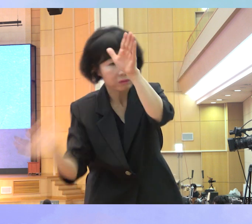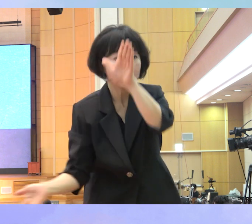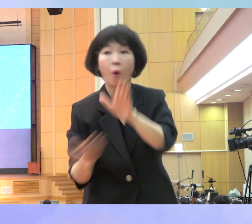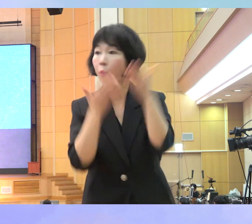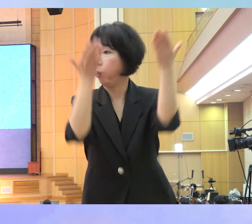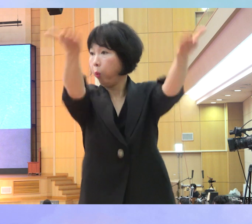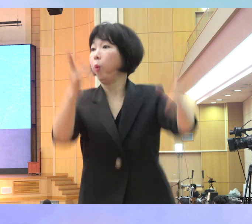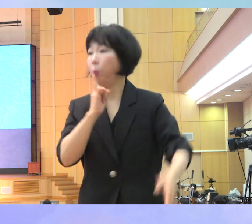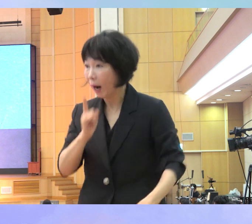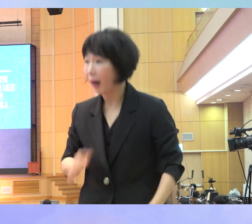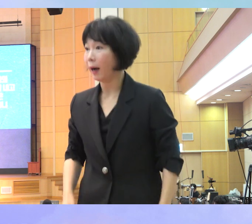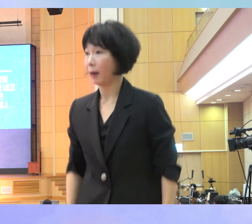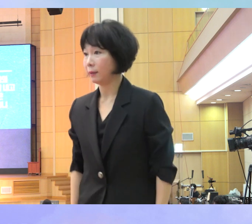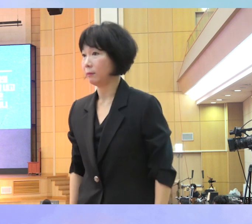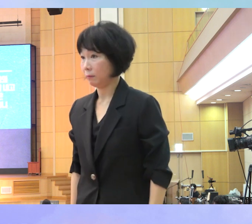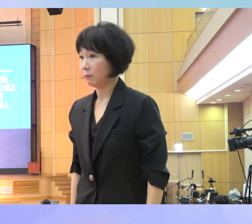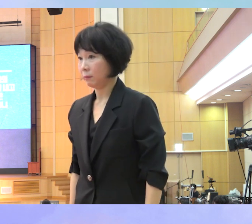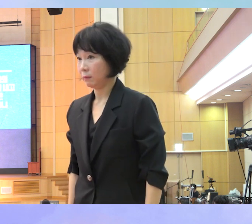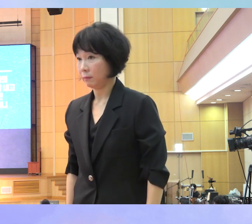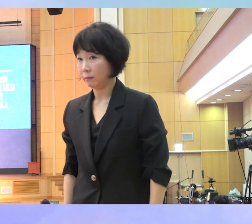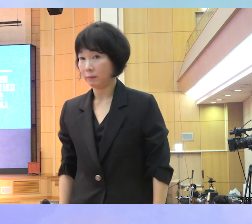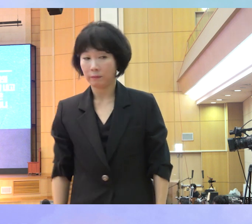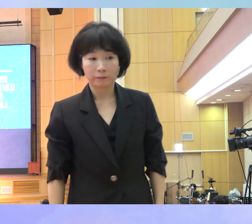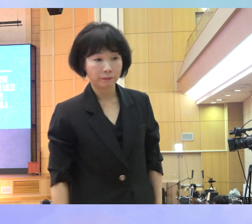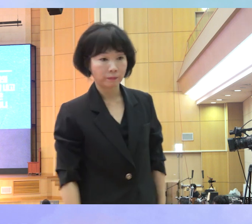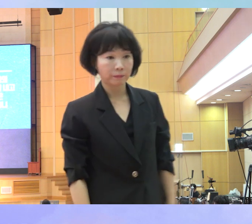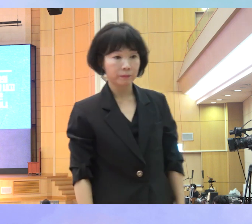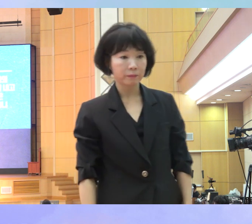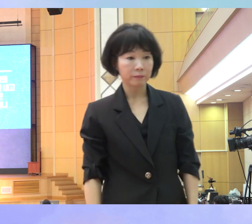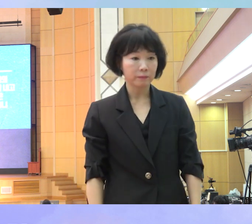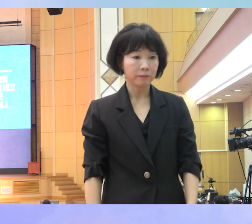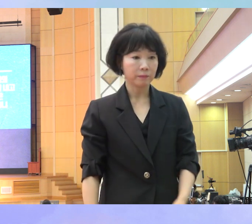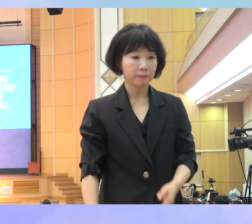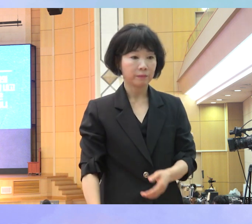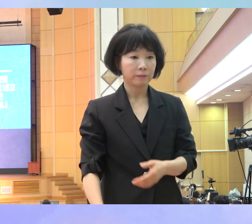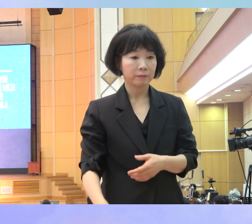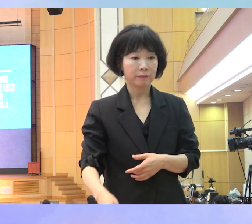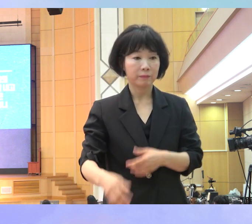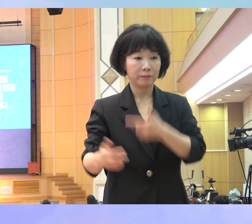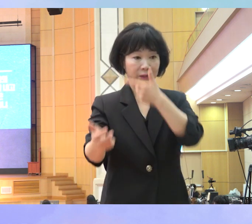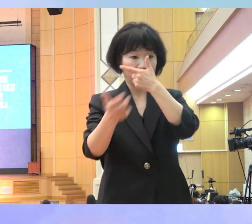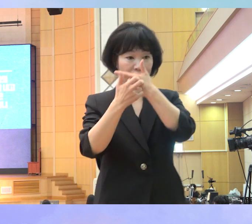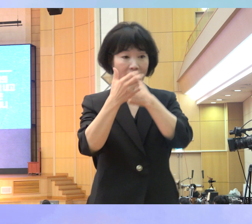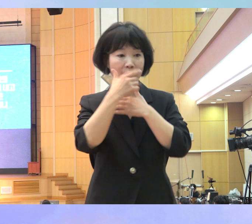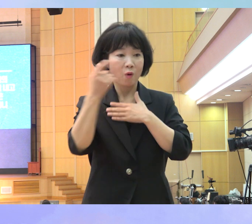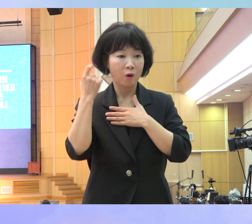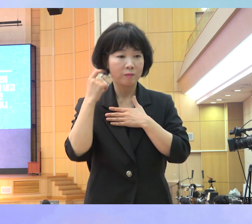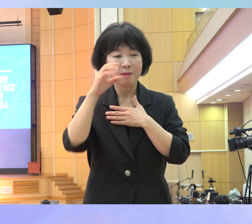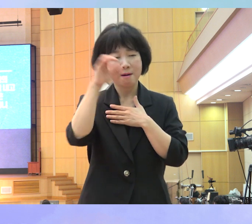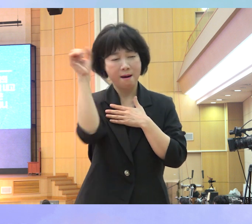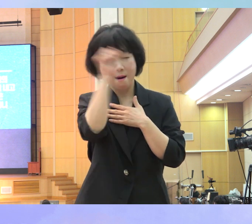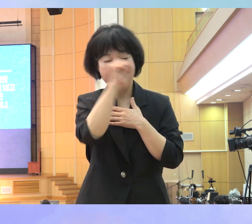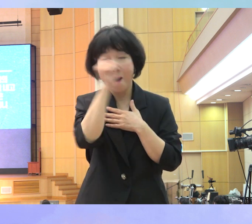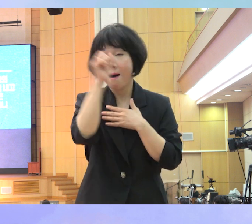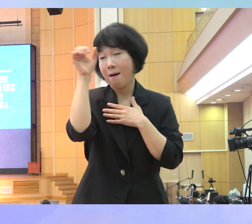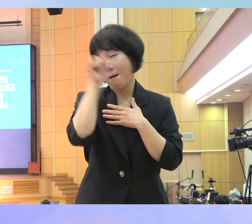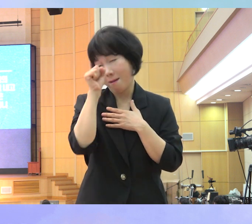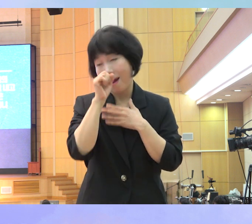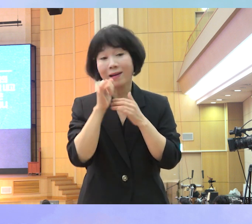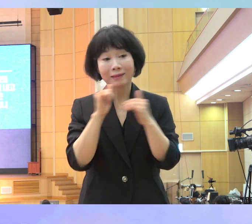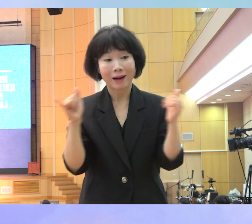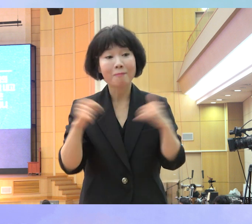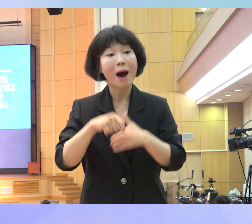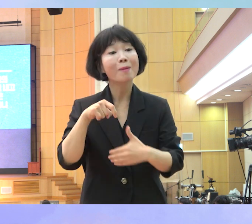누가복음 6장 45절도 한번 보겠습니다. 누가복음 6장 45절. 선한 사람은 마음에 쌓은